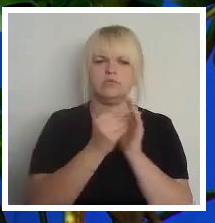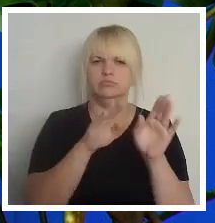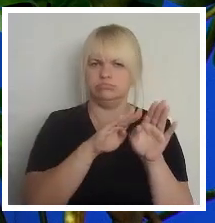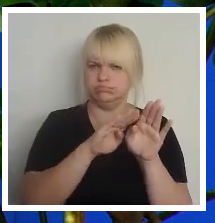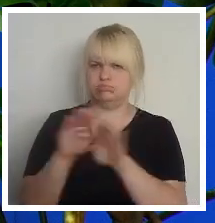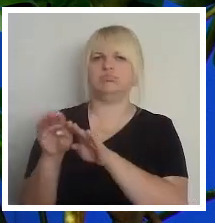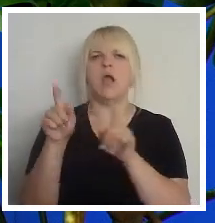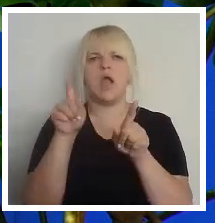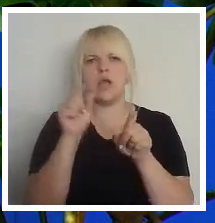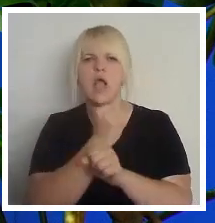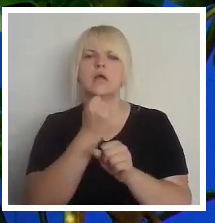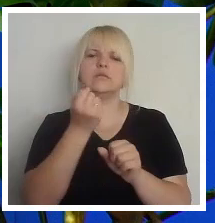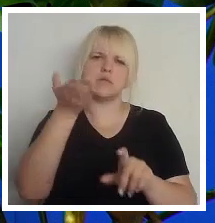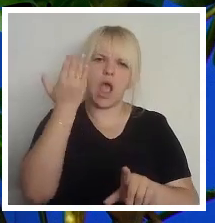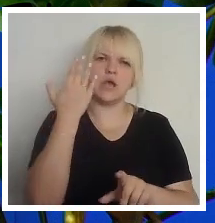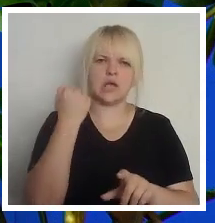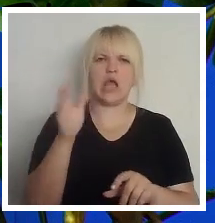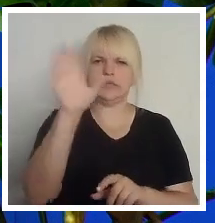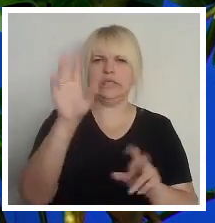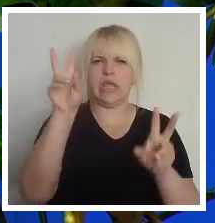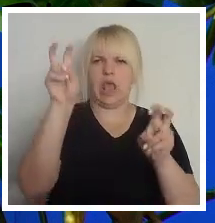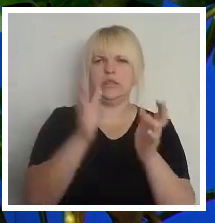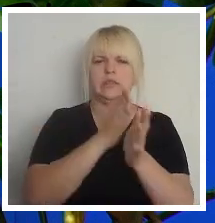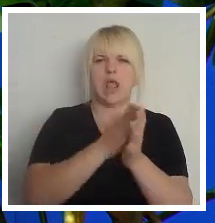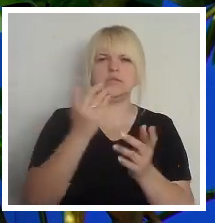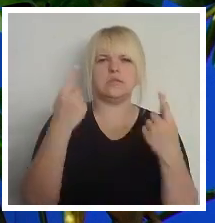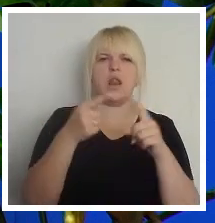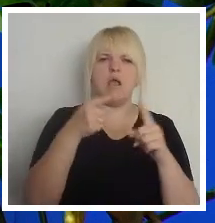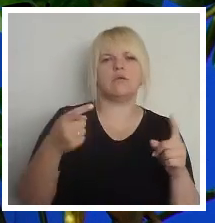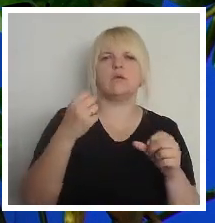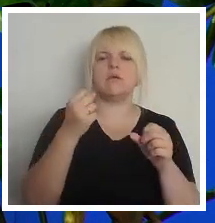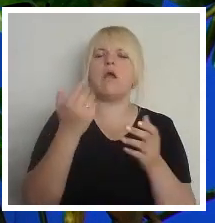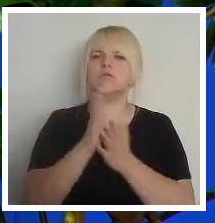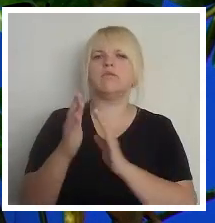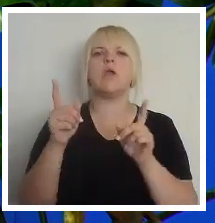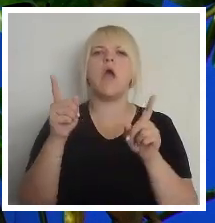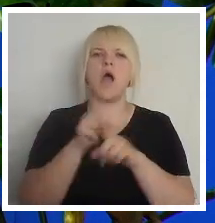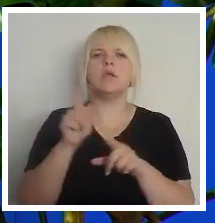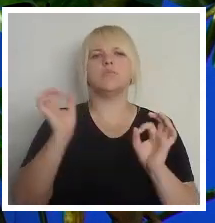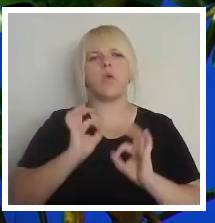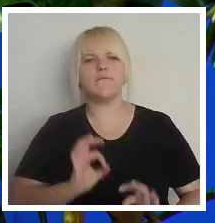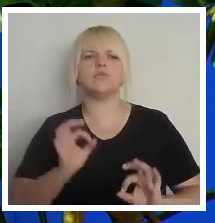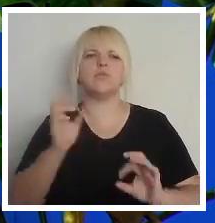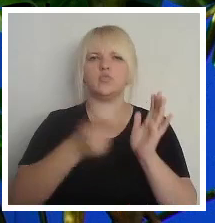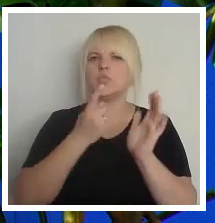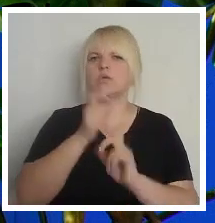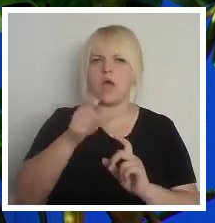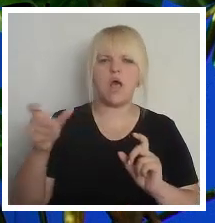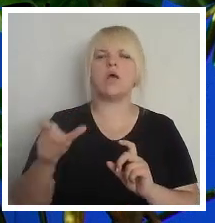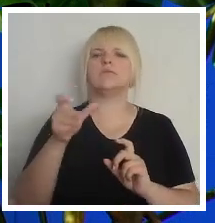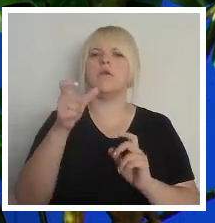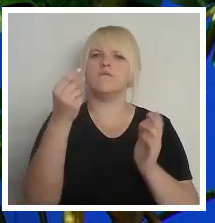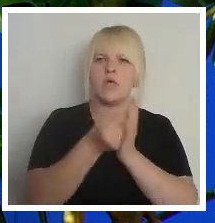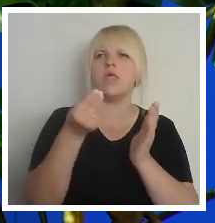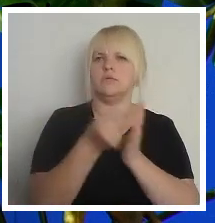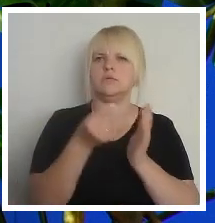arī gan savu laiku dienas laikā, bet arī atsevišķi profesionāliem žurnālistiem, neatkāpties no vērtībām, ko